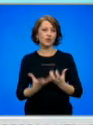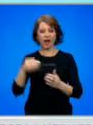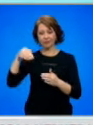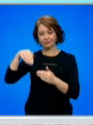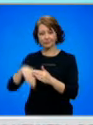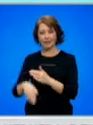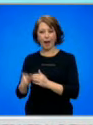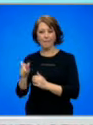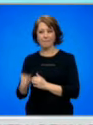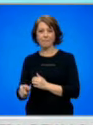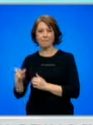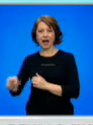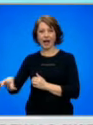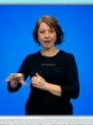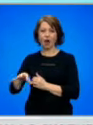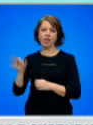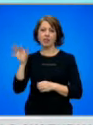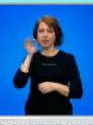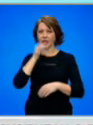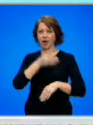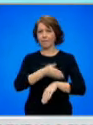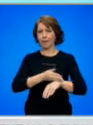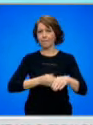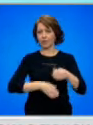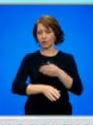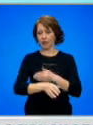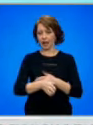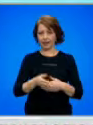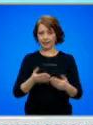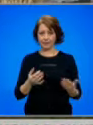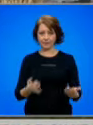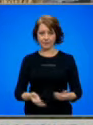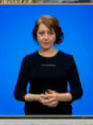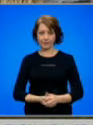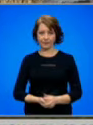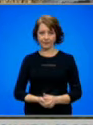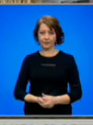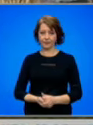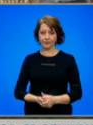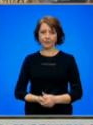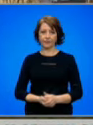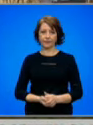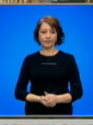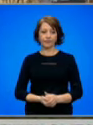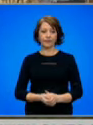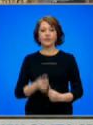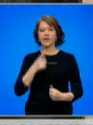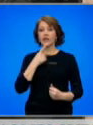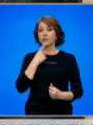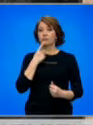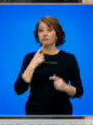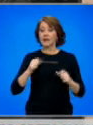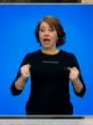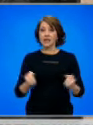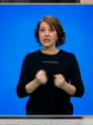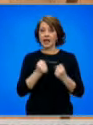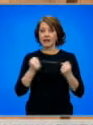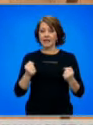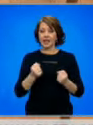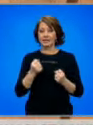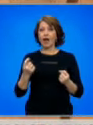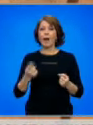Няма пострадали при инцидента, който стана по време на първи учебен час. Задействала се оповестителната